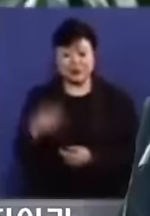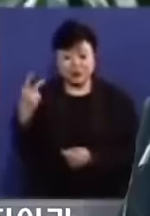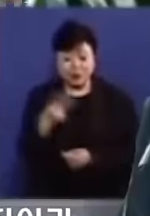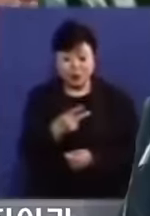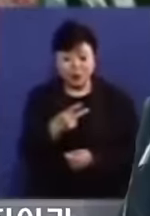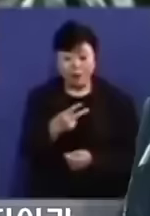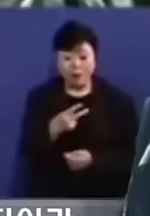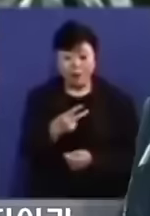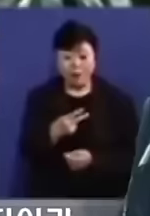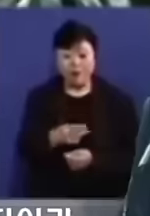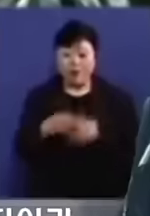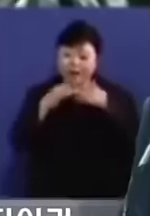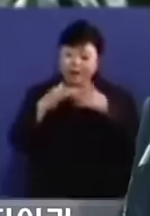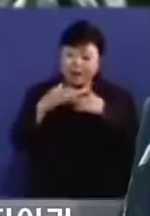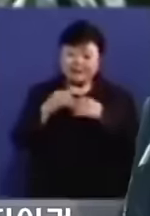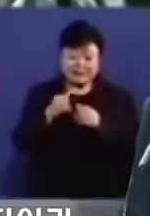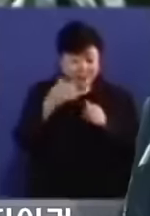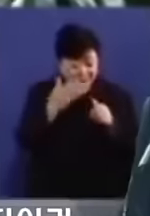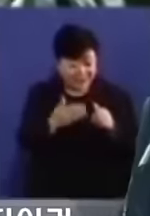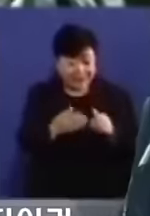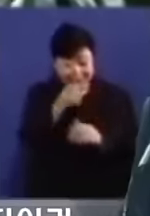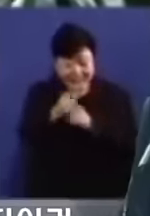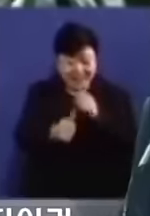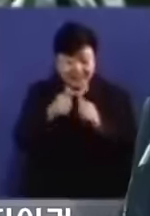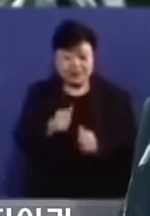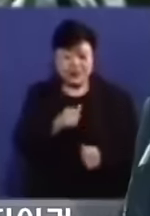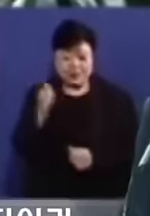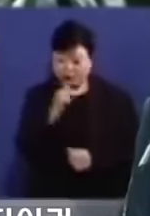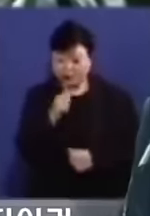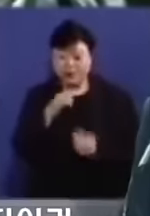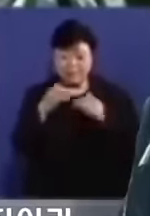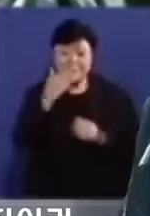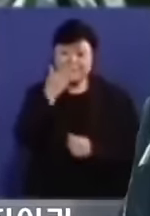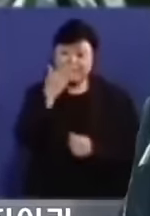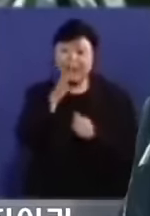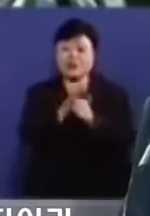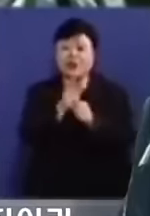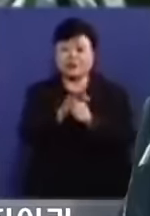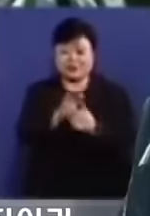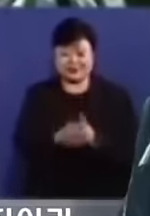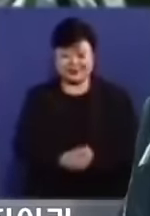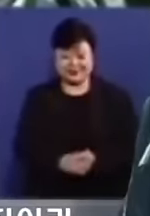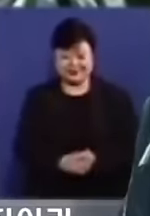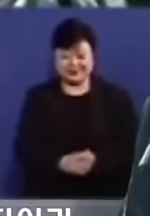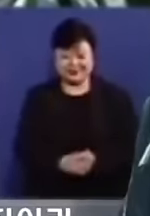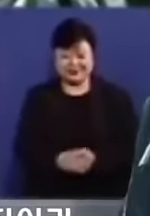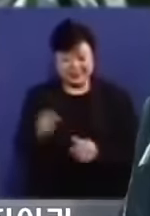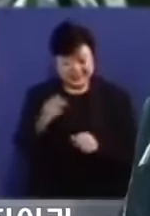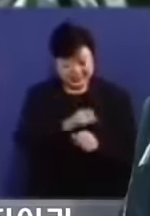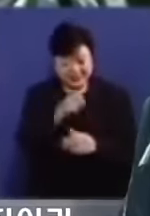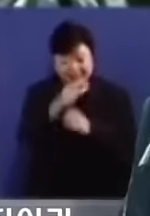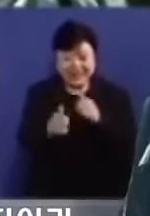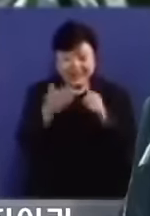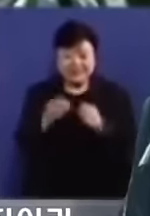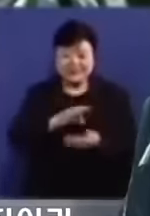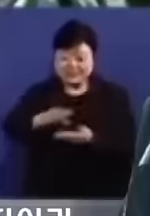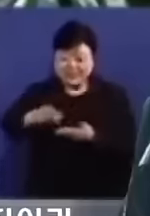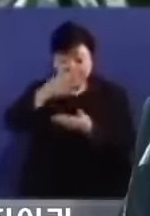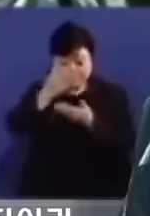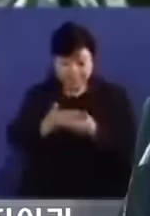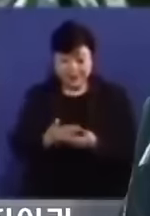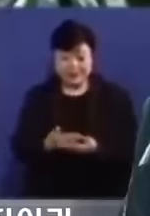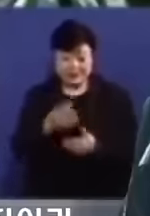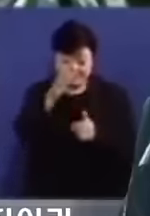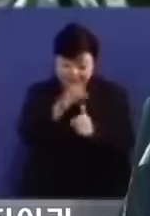또 방언을 하는 사람에게는 하나님이 통역할 수 있는 은사도 주시는 것입니다. 이와 같이 특별히 하나님의 사역을 맡길